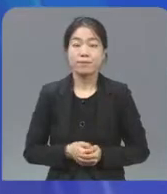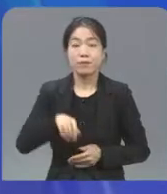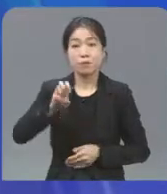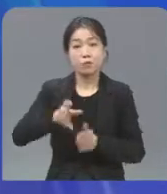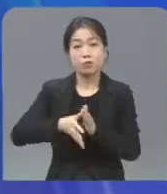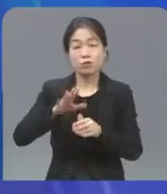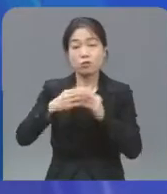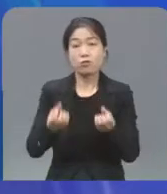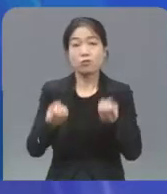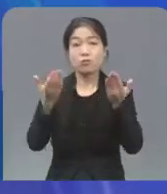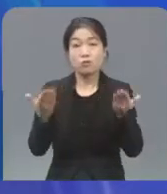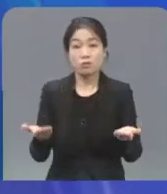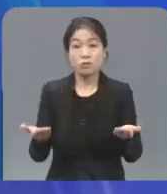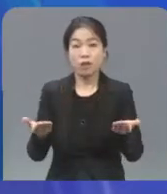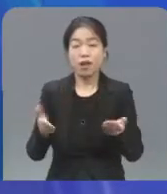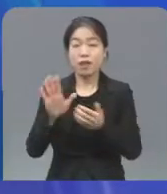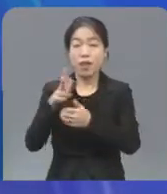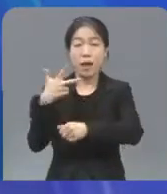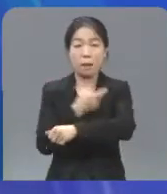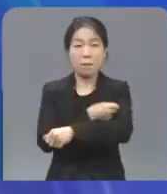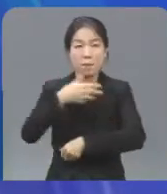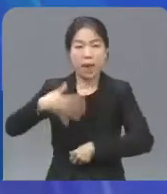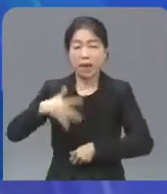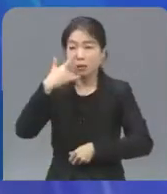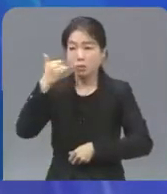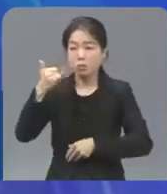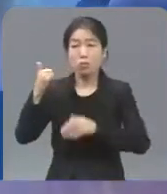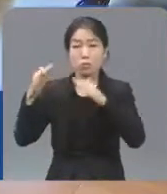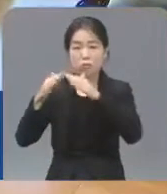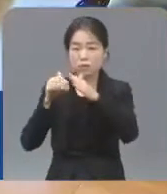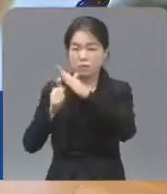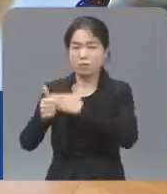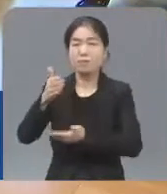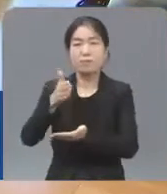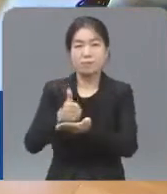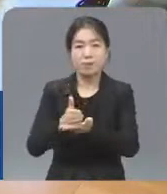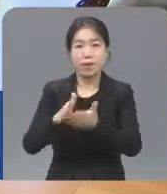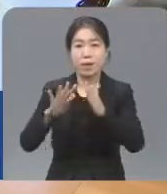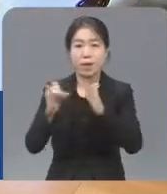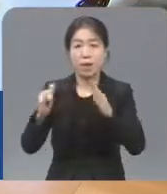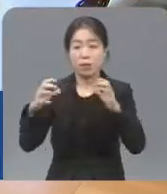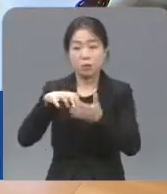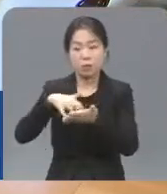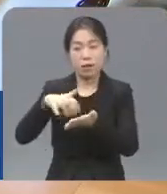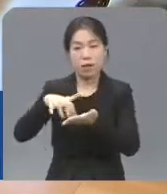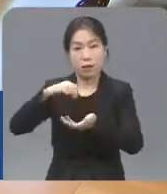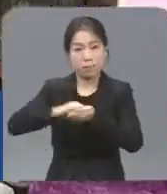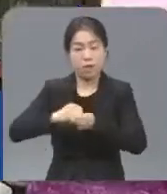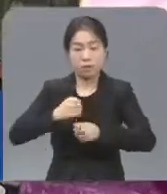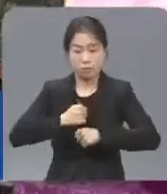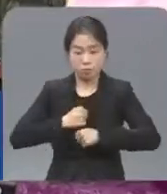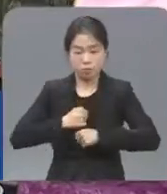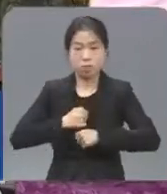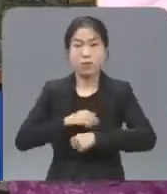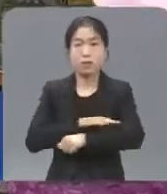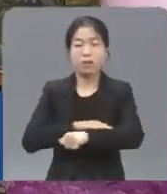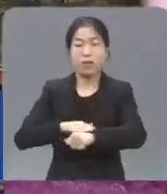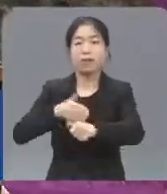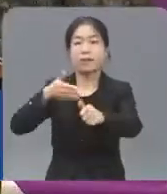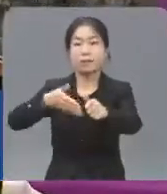광주시가 추석 연휴를 맞아 백신 미적 정 부모의 방문 자제와 가족 무인 인원 준수 등 방역 수칙 준수를